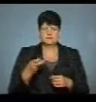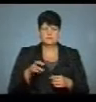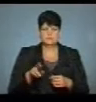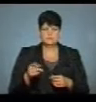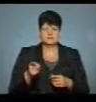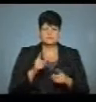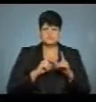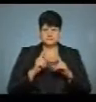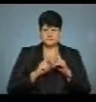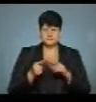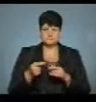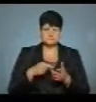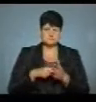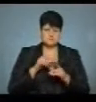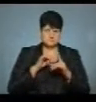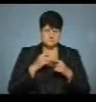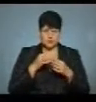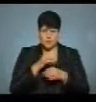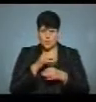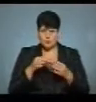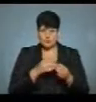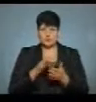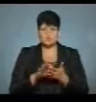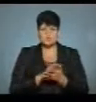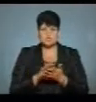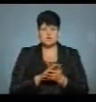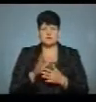Тернопільській міськраді, на якій обговорювали очищення водних каналів.